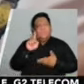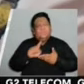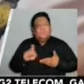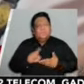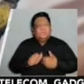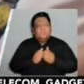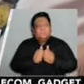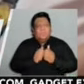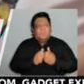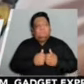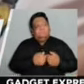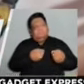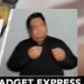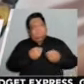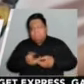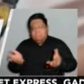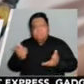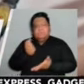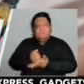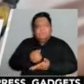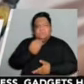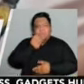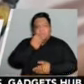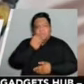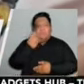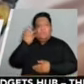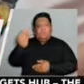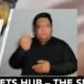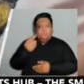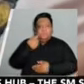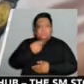isang restaurant. Parang bonding po.